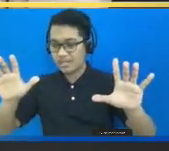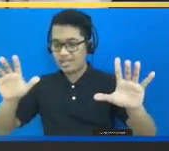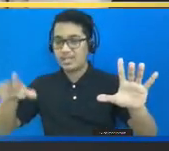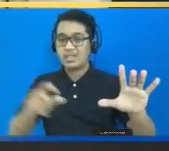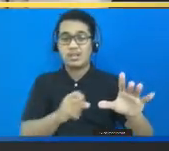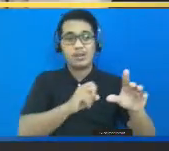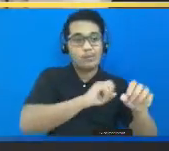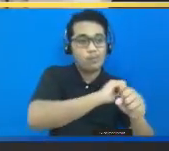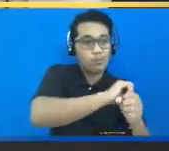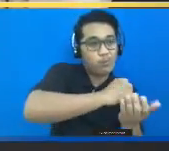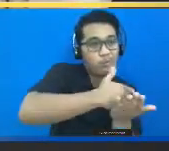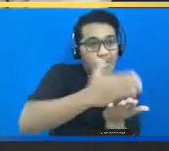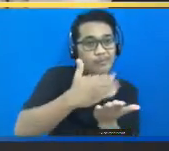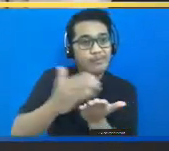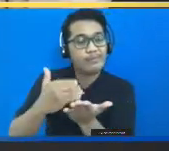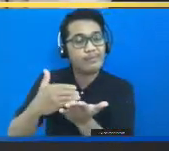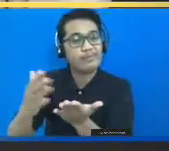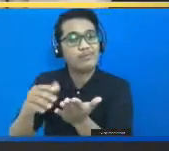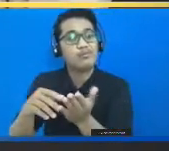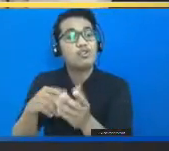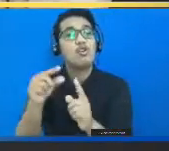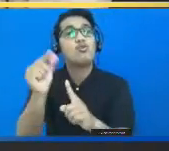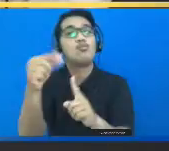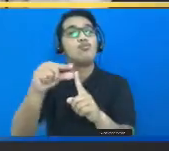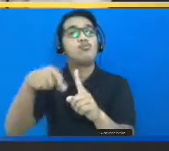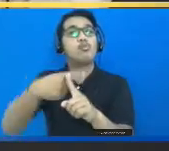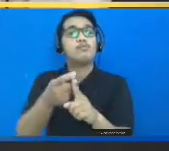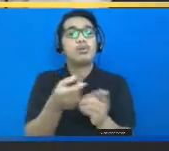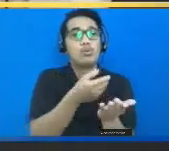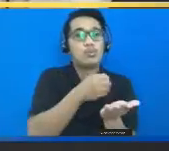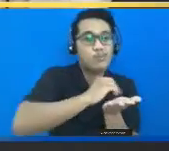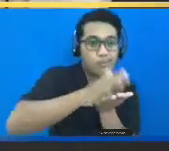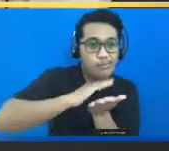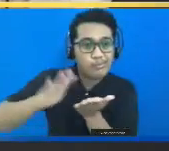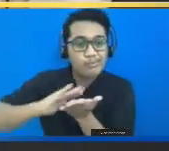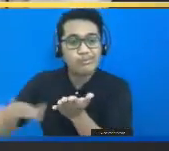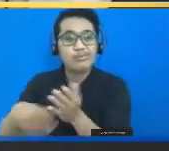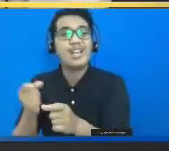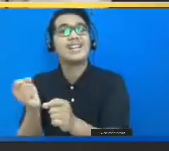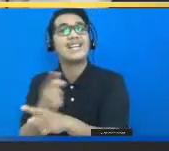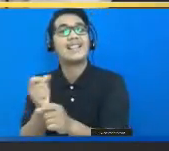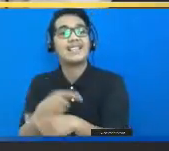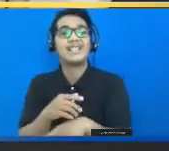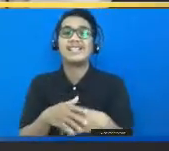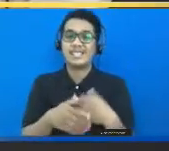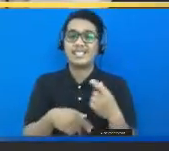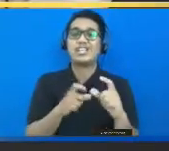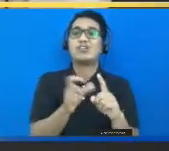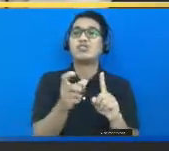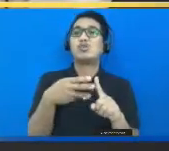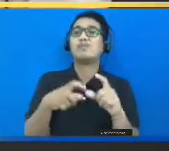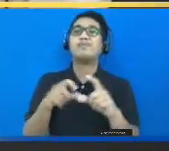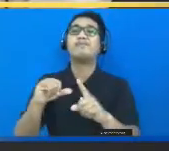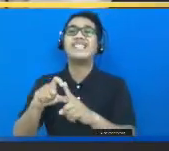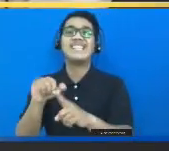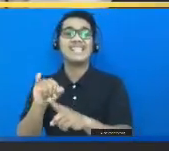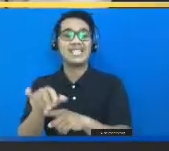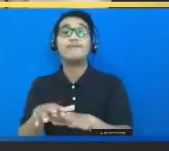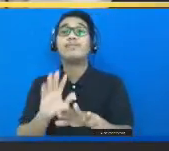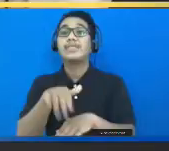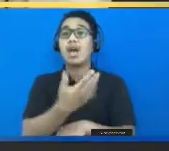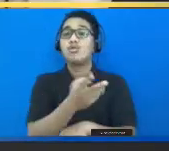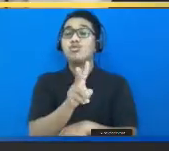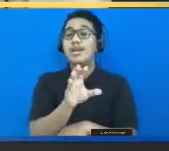menyebarkan faham apa Pupuk bersubsidi bibit gratis gitu pupuk subsidi malah yang Tahun